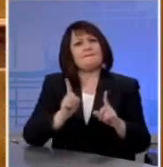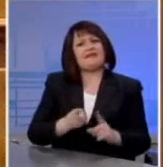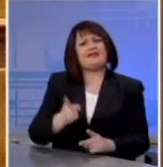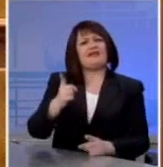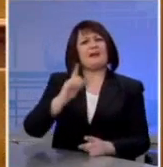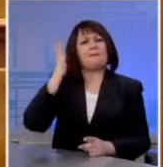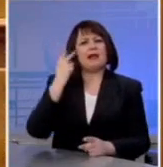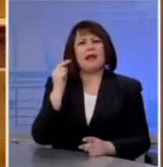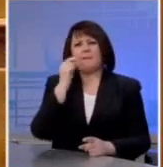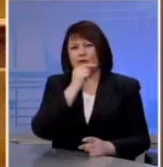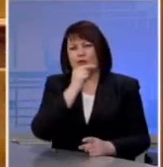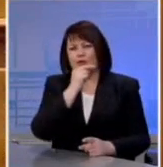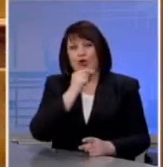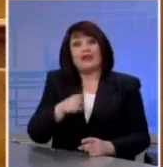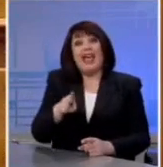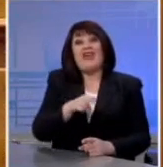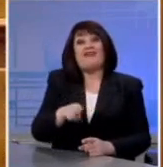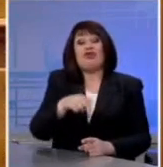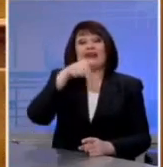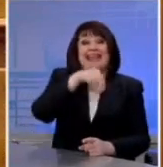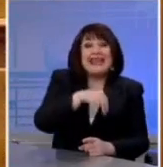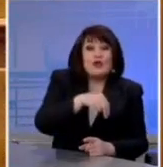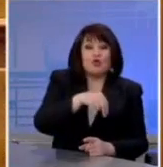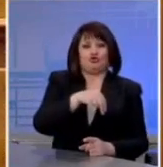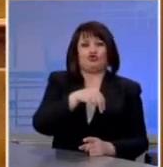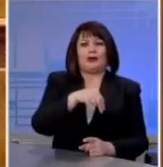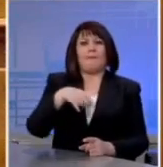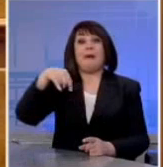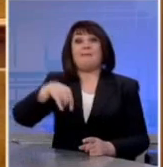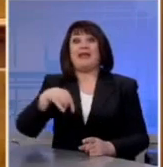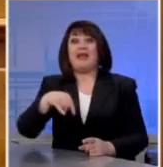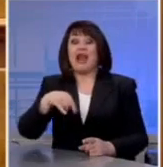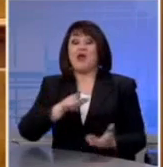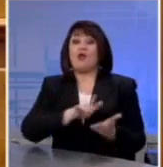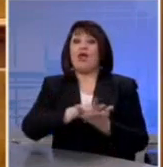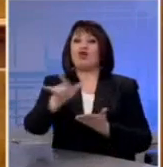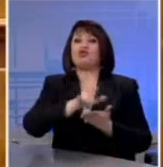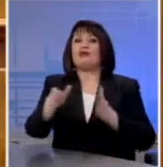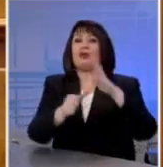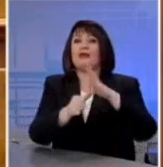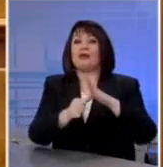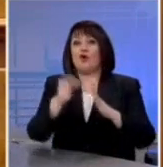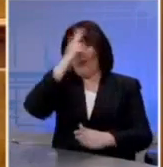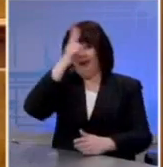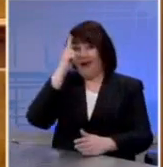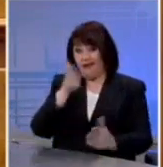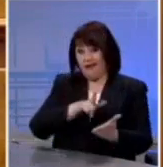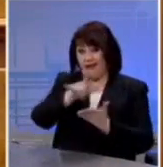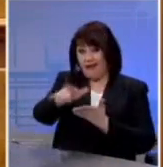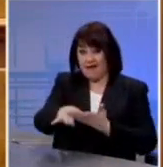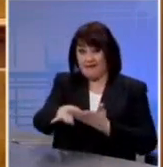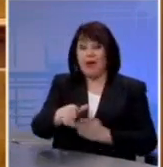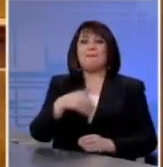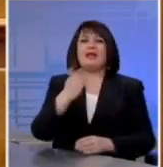του τότε Πρωθυπουργού Γιώργου Πανδρέου στο Αμπουντάμπι με το προεδρικό αεροσκάφος, ξαφνικά μετά από λίγες μέρες εμφανίζεται ο κύριος Σάφα.